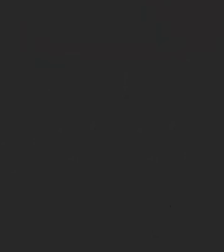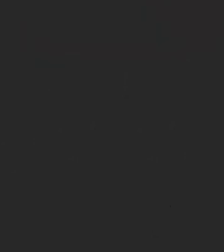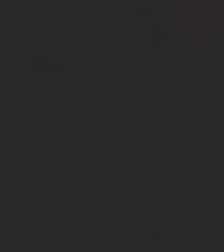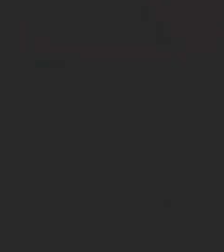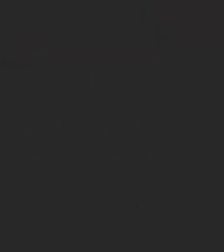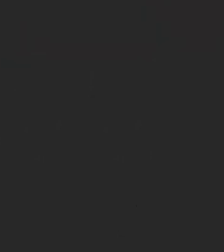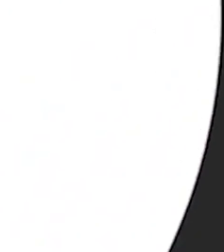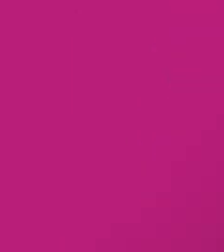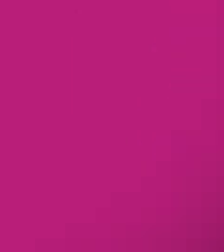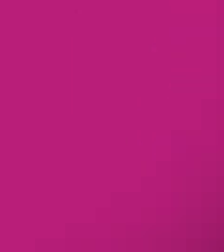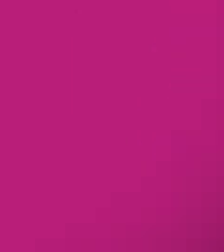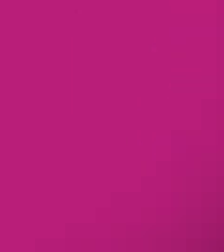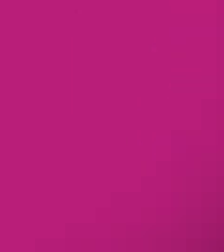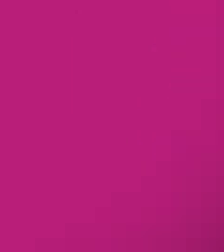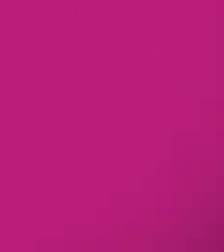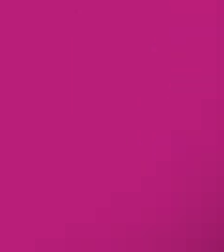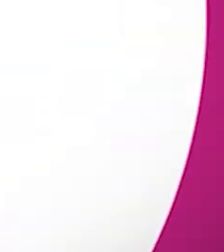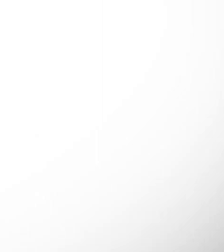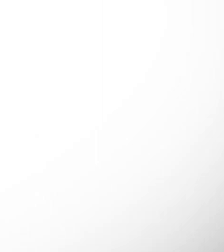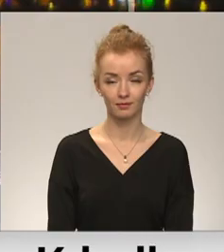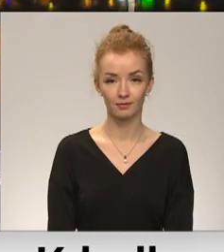Re! Viss ēters ir te!